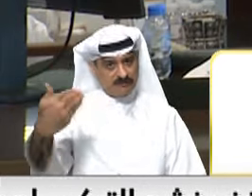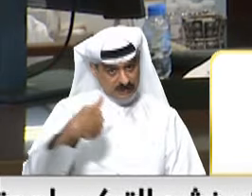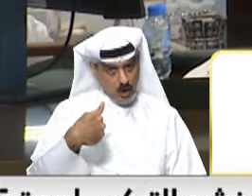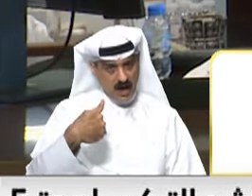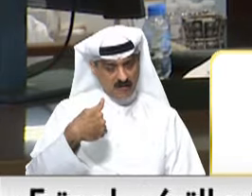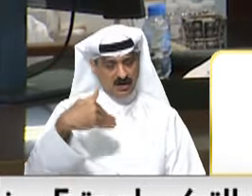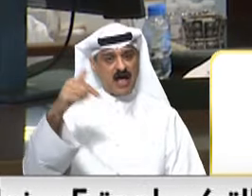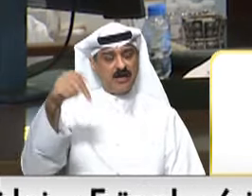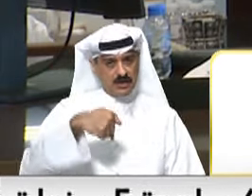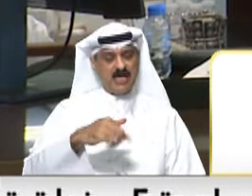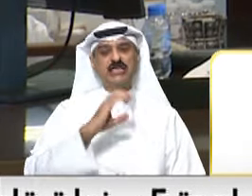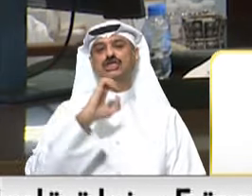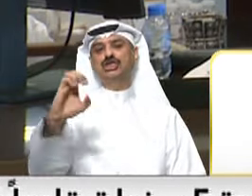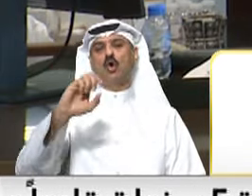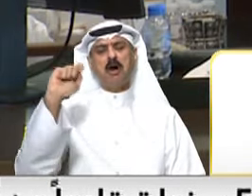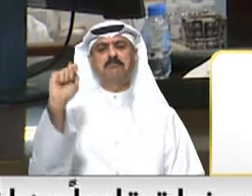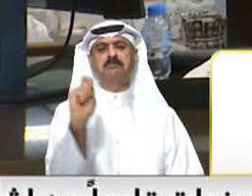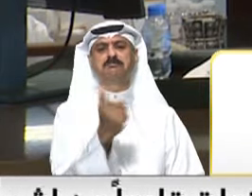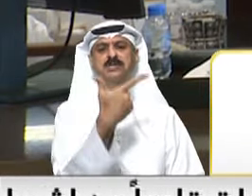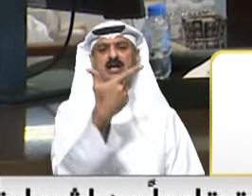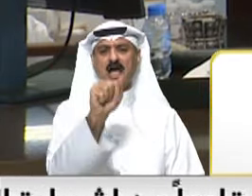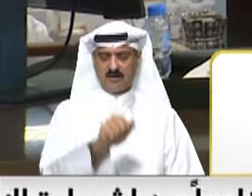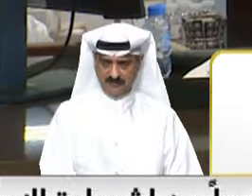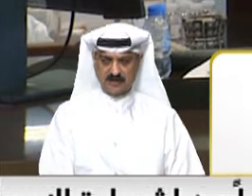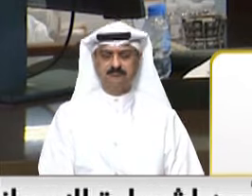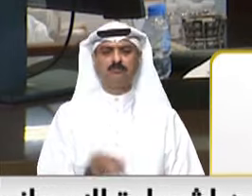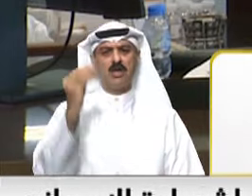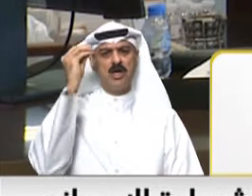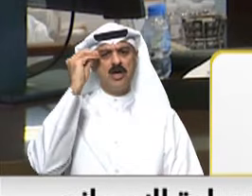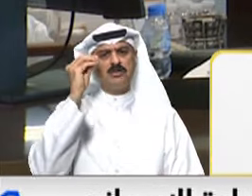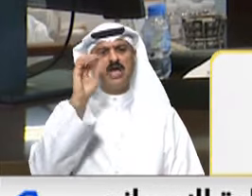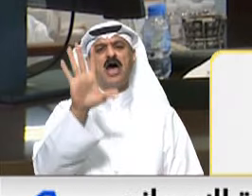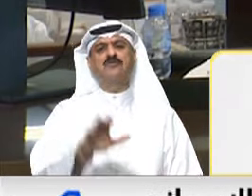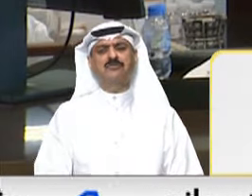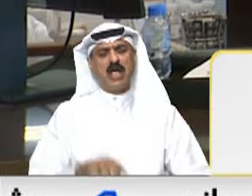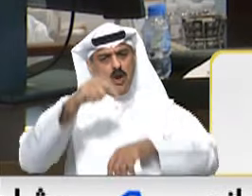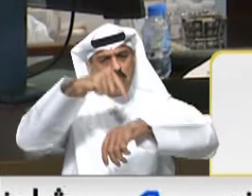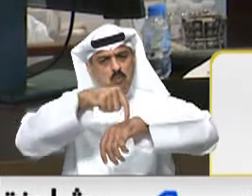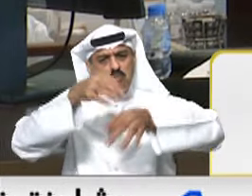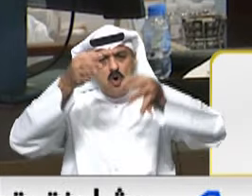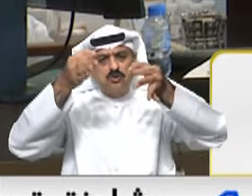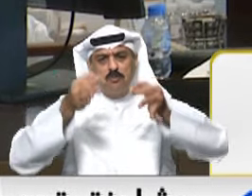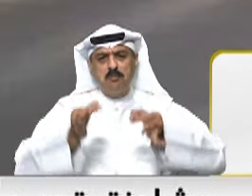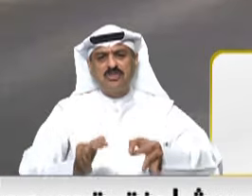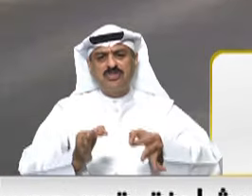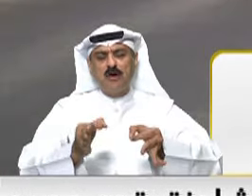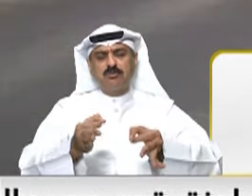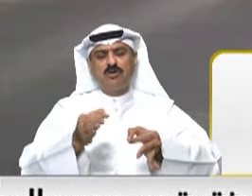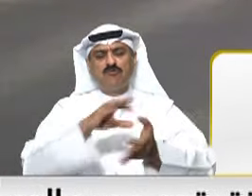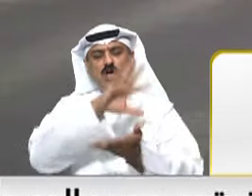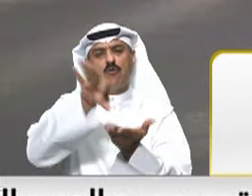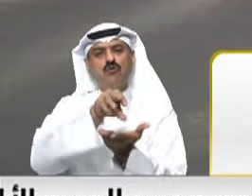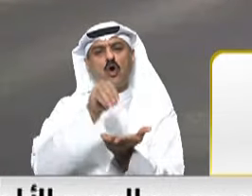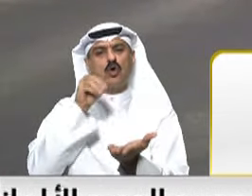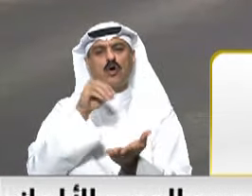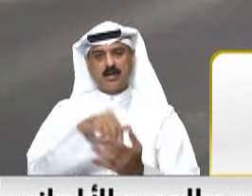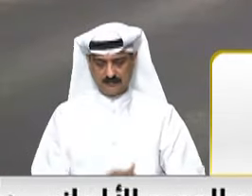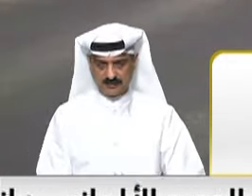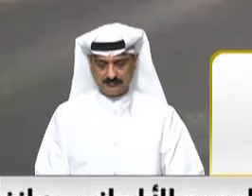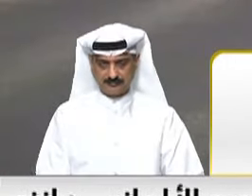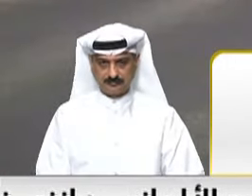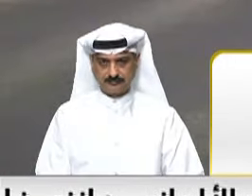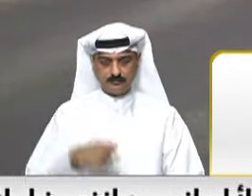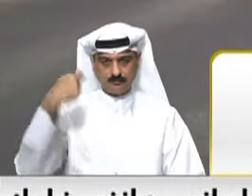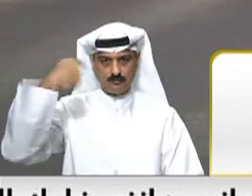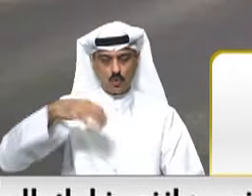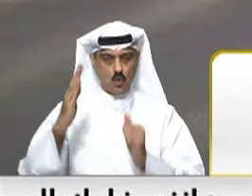الإسكانية، الاستفادة من الخرائط، الاستفادة من مواعيد القرع، مواعيد التخصيص. المؤسسة العامة